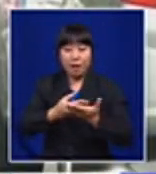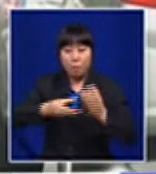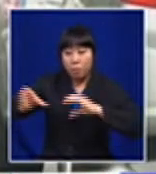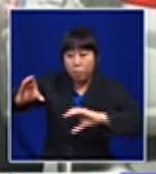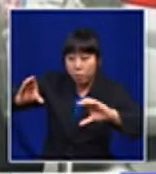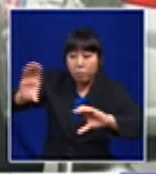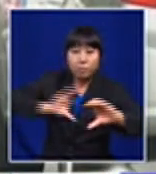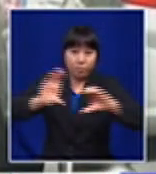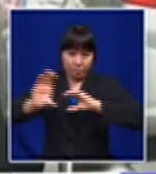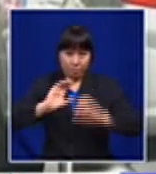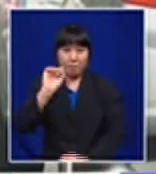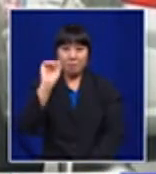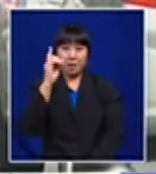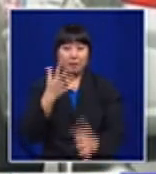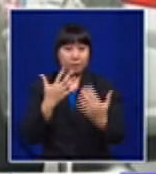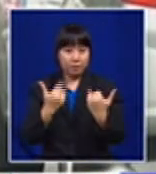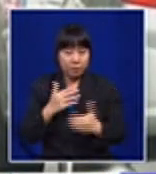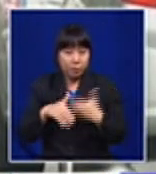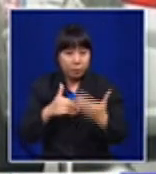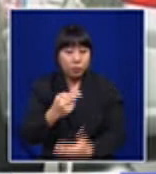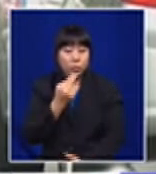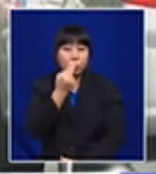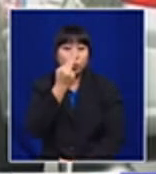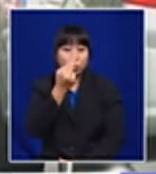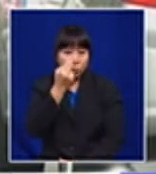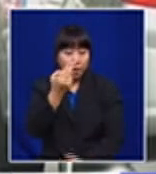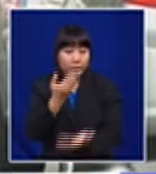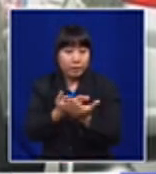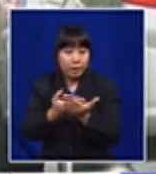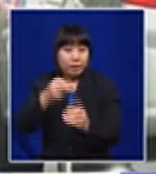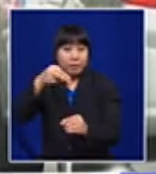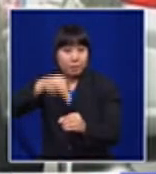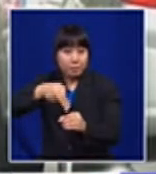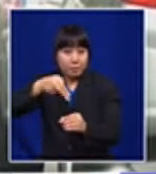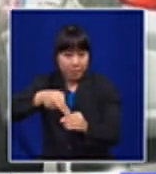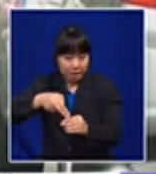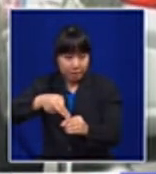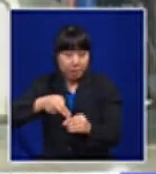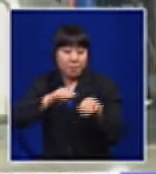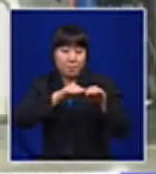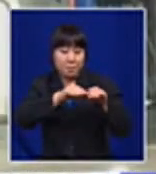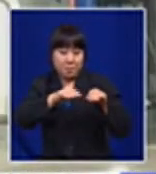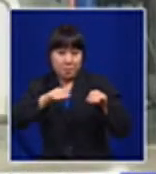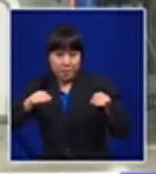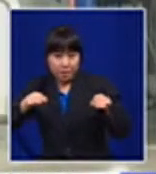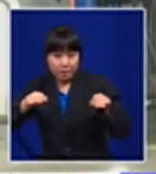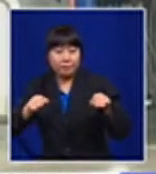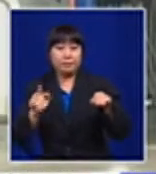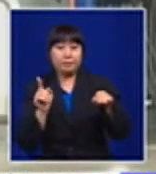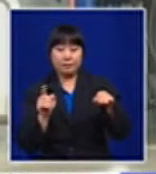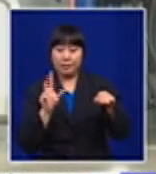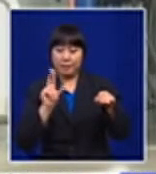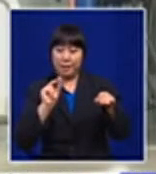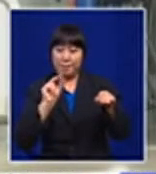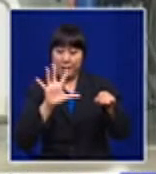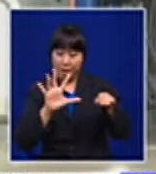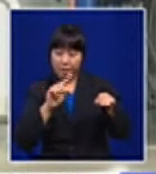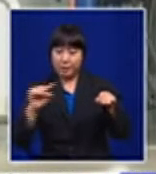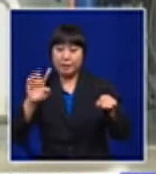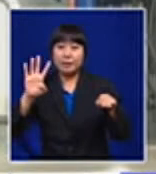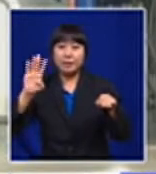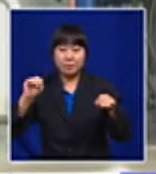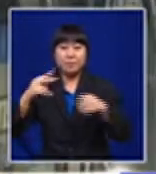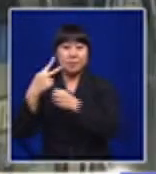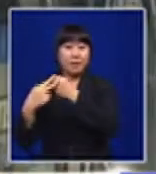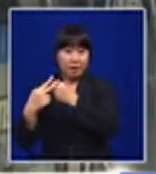หม่ซึ่งหลังจากนี้ต้องติดตามดูว่าแนวโน้มราคาน้ำมันจะสามารถรักษาระดับราคาไว้ที่ 35-40 เหรีย